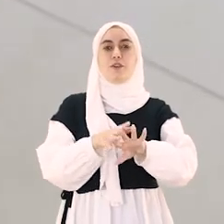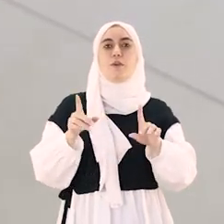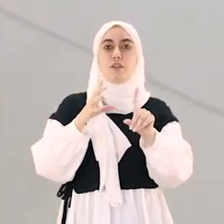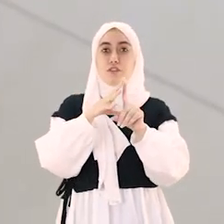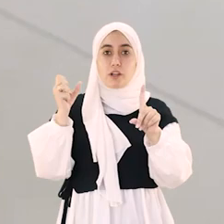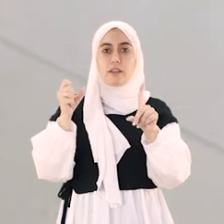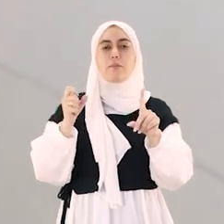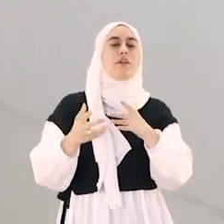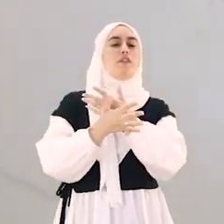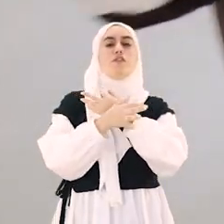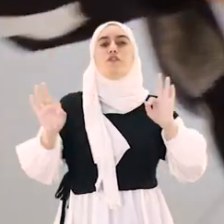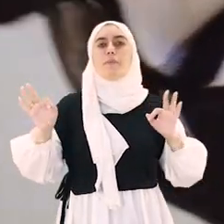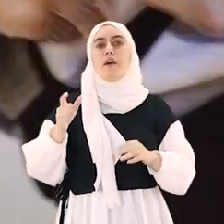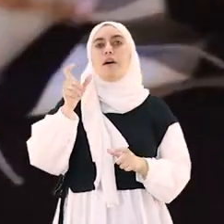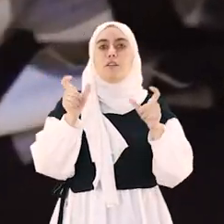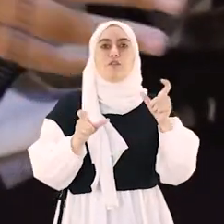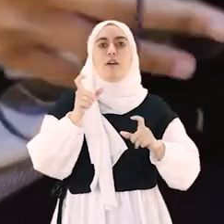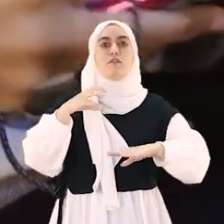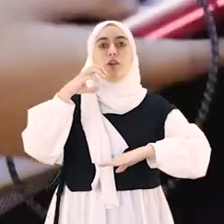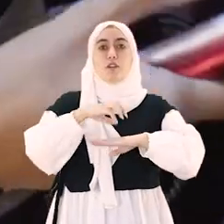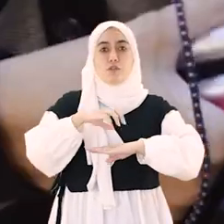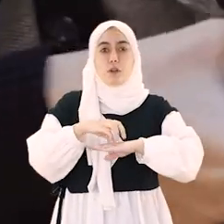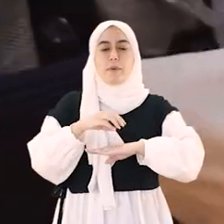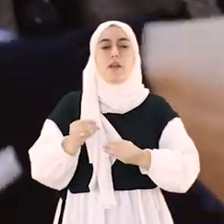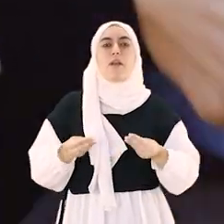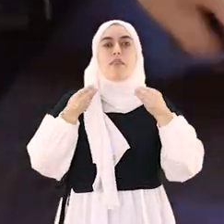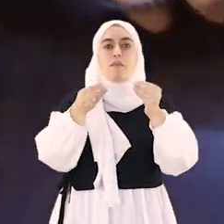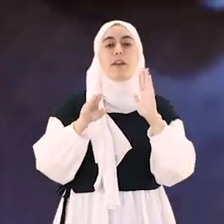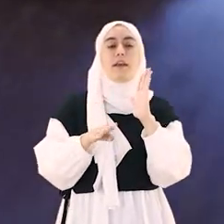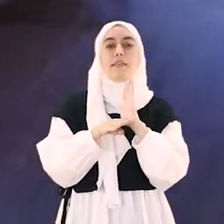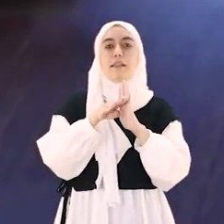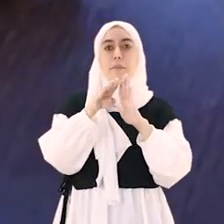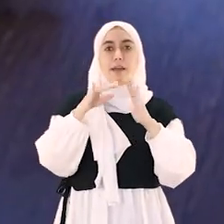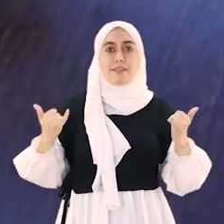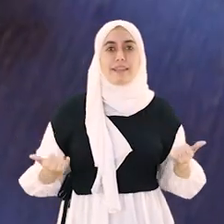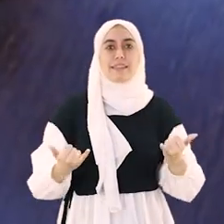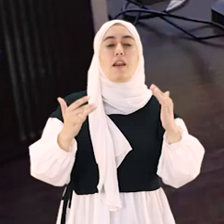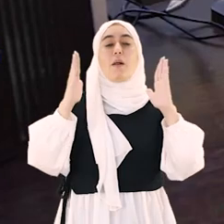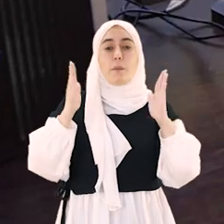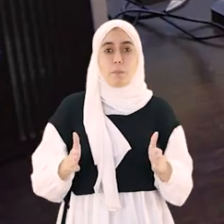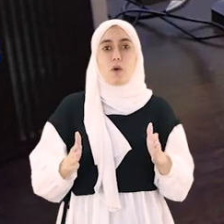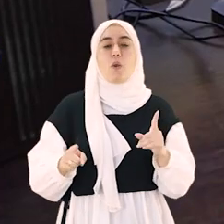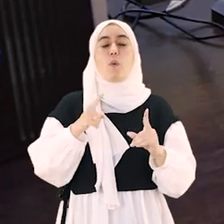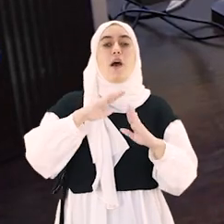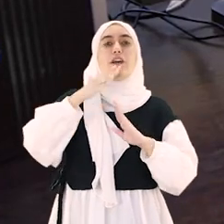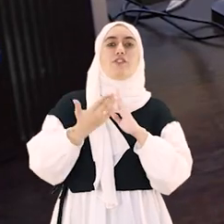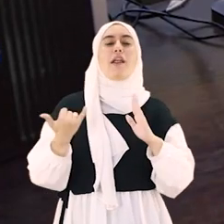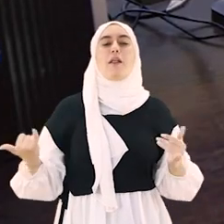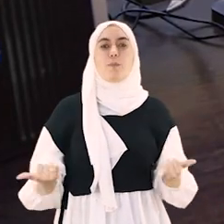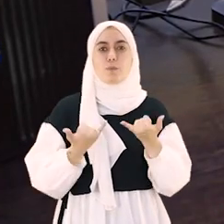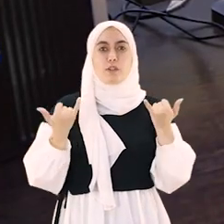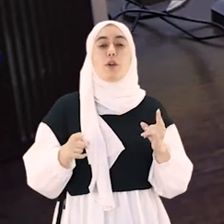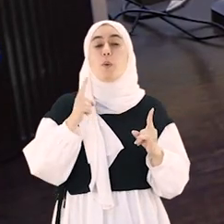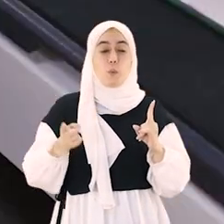وجاذبه لجميع افراد المجتمع الجامعي من خلال توفير الترتيبات التيسيريه المعقوله والاشكال